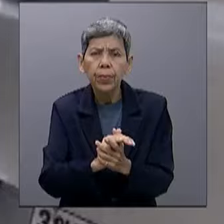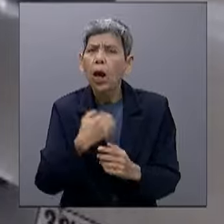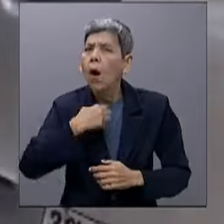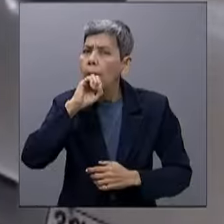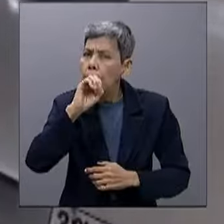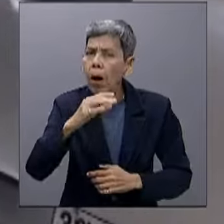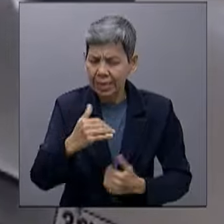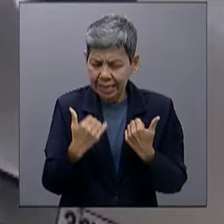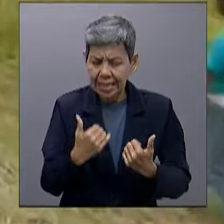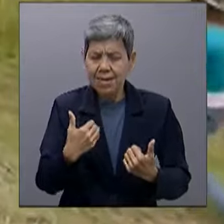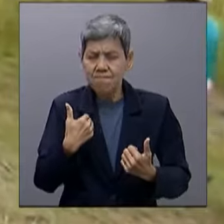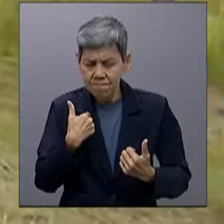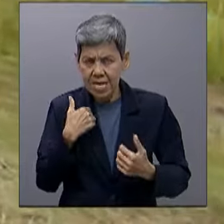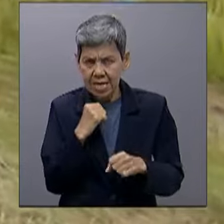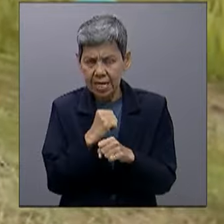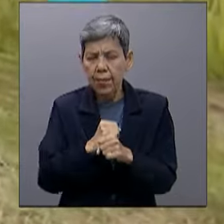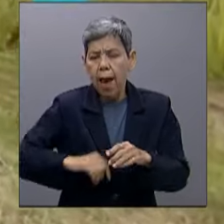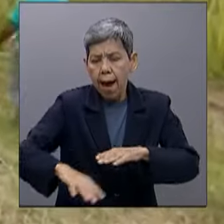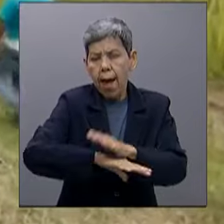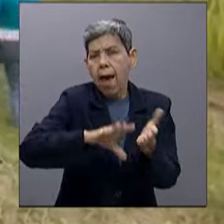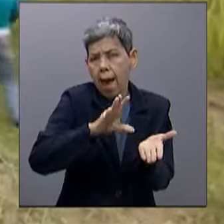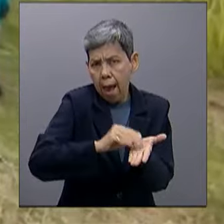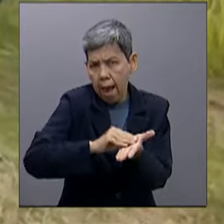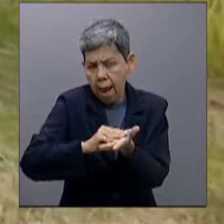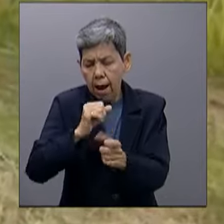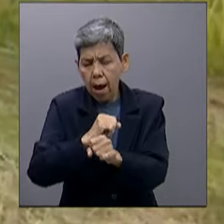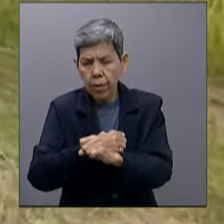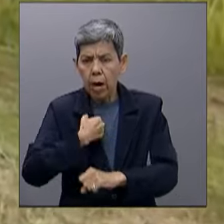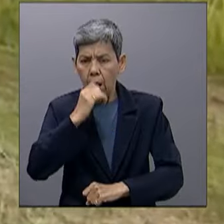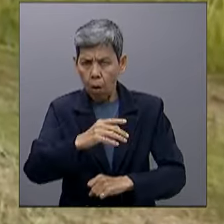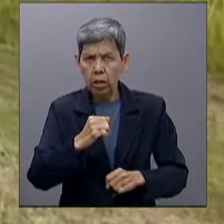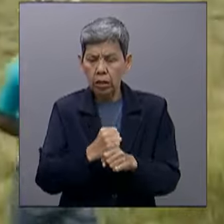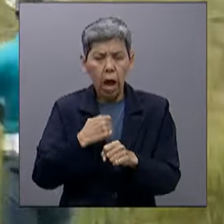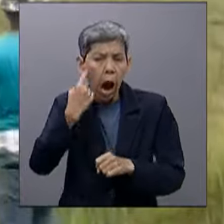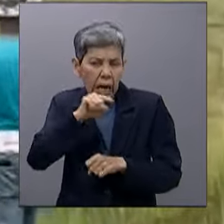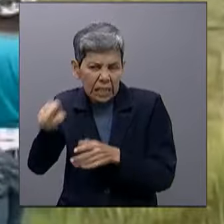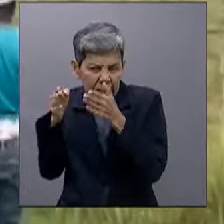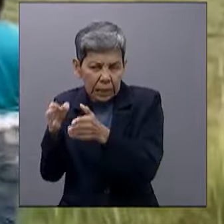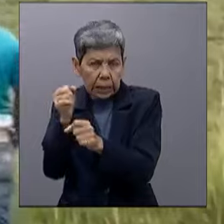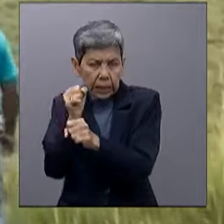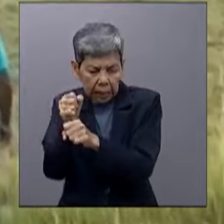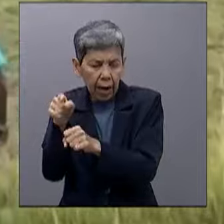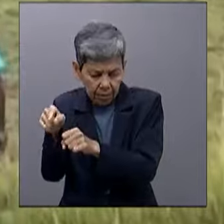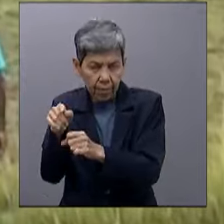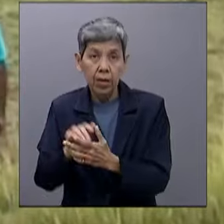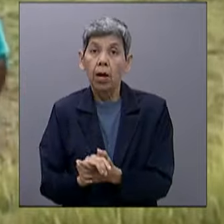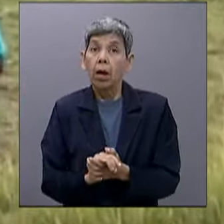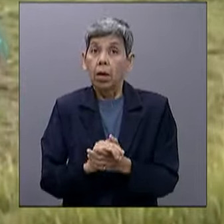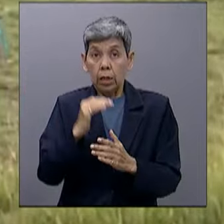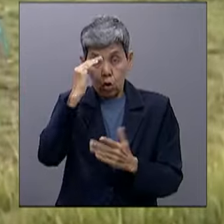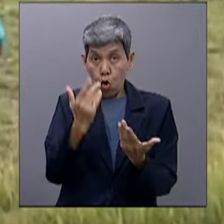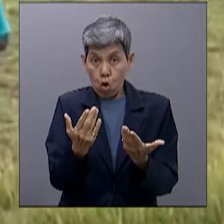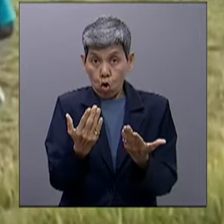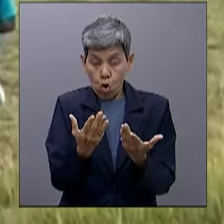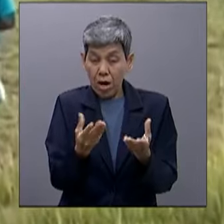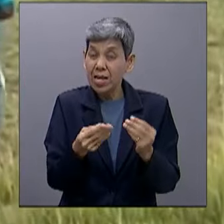เผยว่าขณะนี้อยู่ระหว่างการรวบรวมเอกสารเพื่อยืนยันตัวตนผู้ก่อเหตุเพื่อออกหมายเลียกส่วนพื้นที่